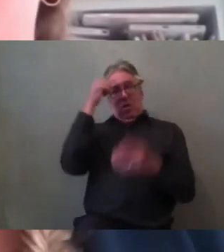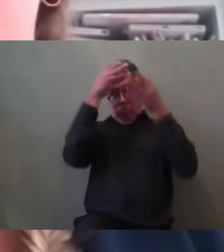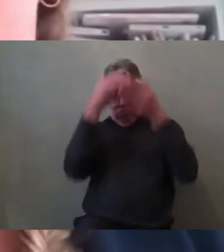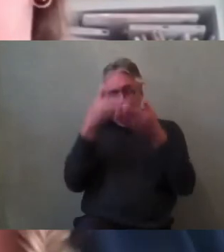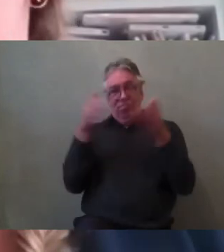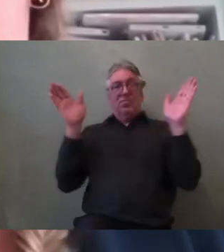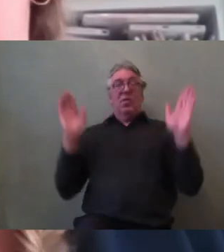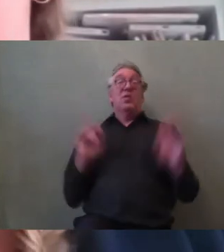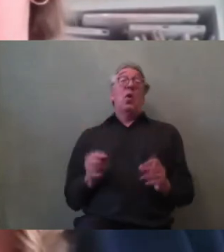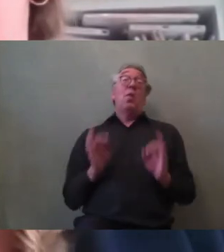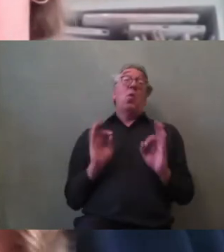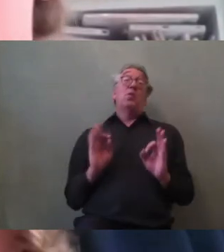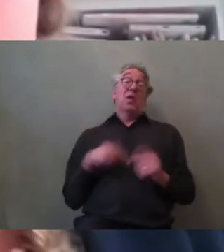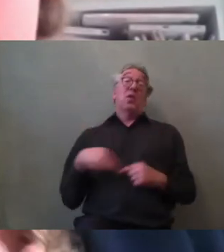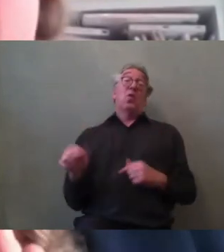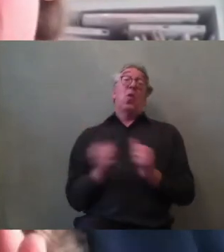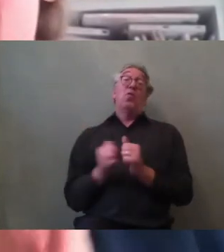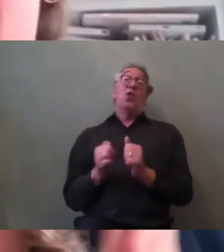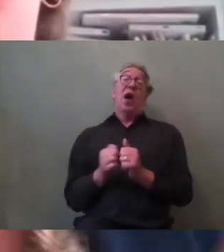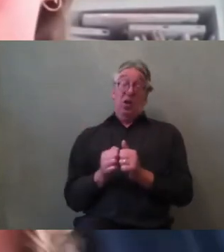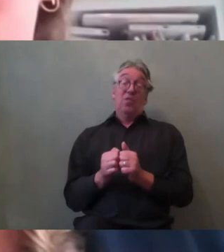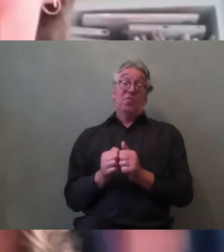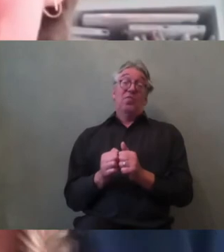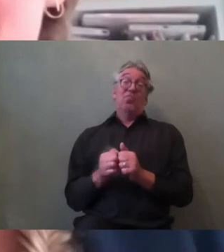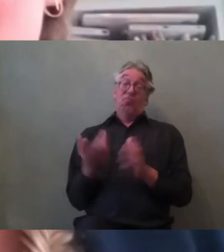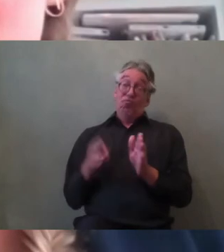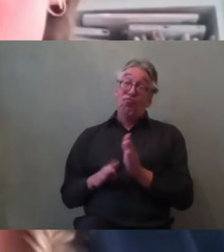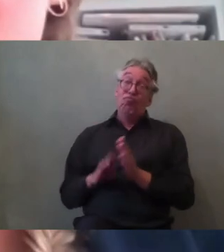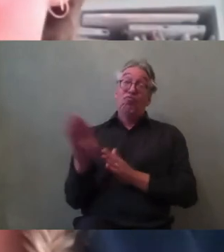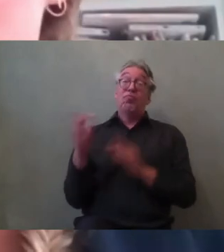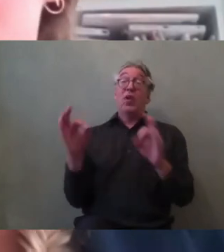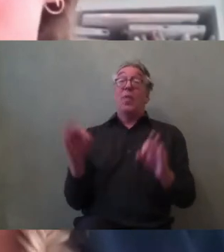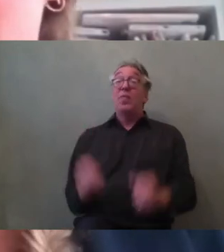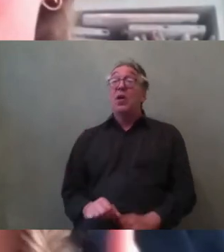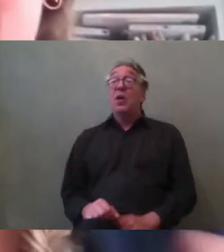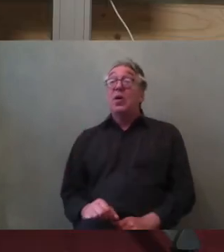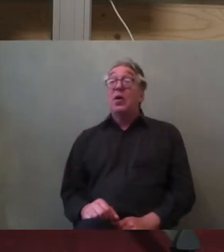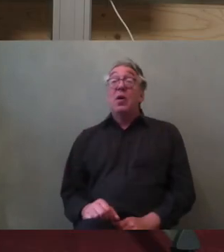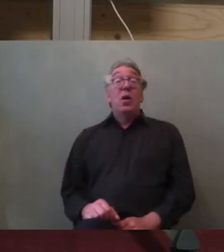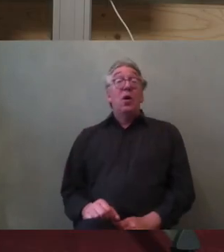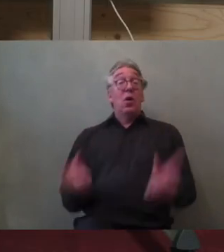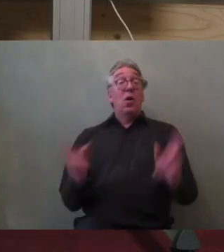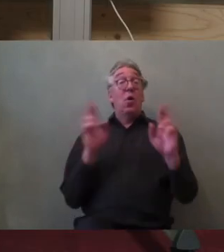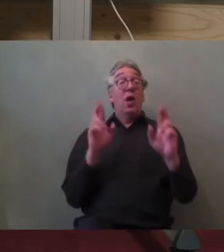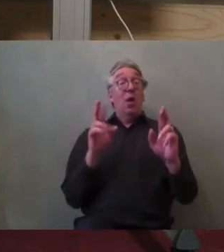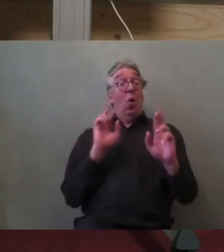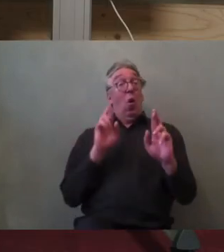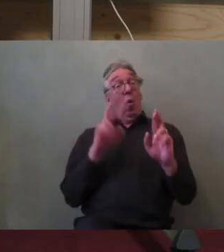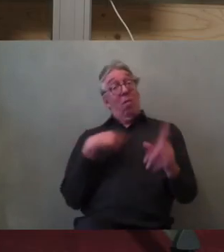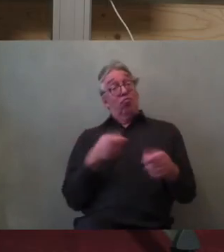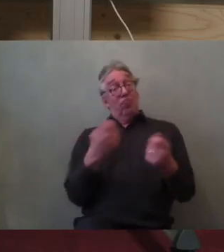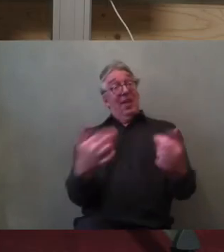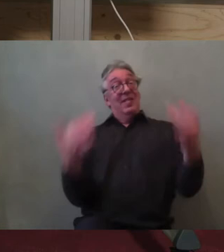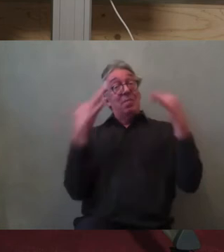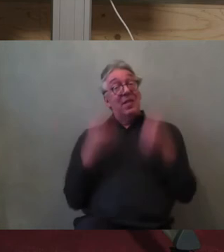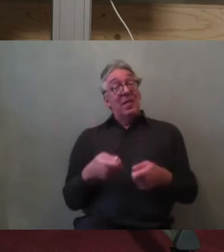komende jaren dat breed gedragen zou worden. Kortom, ik hoop dat ik jullie hiermee heb kunnen inspireren. En hopelijk gaan jullie hier gauw mee